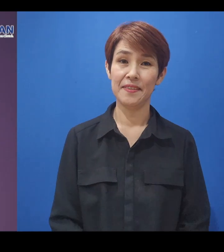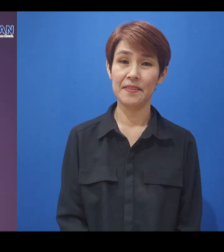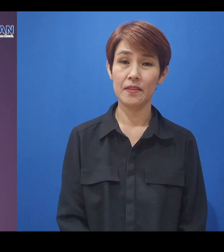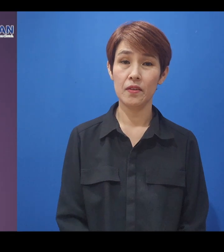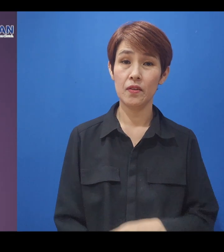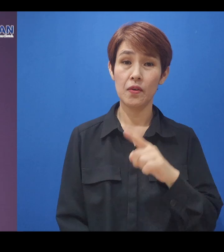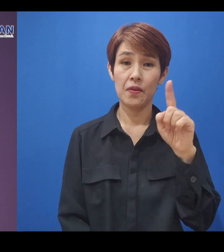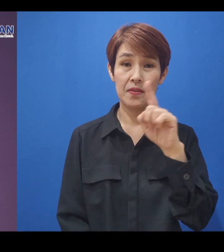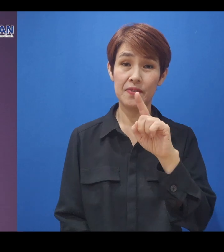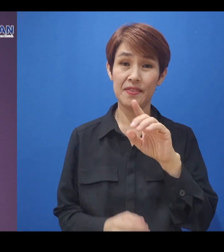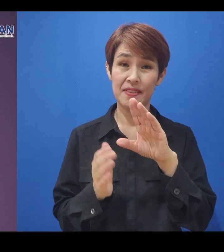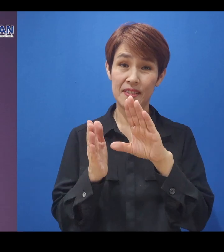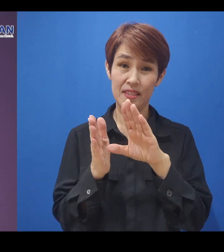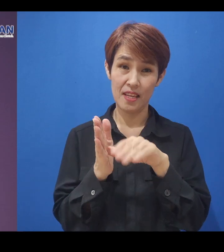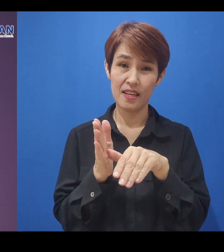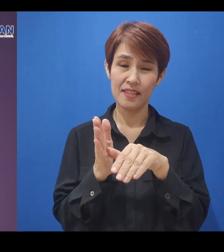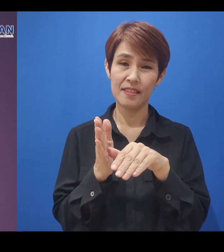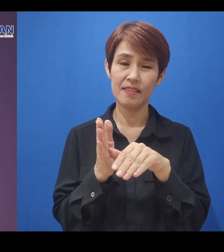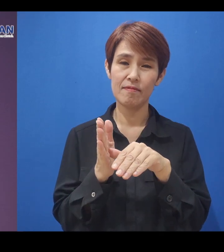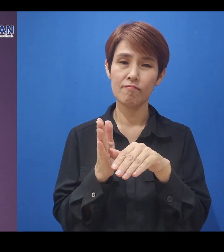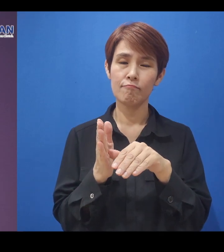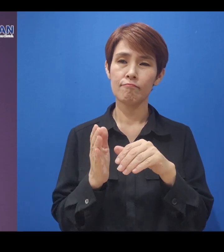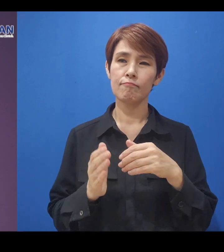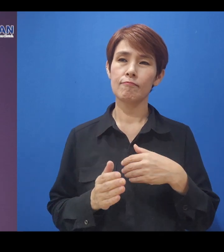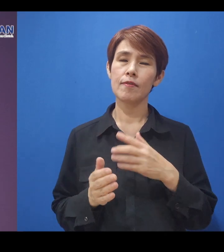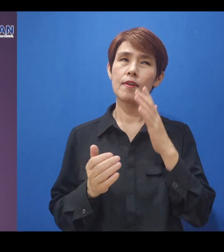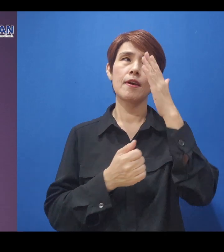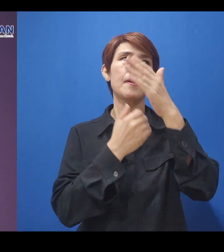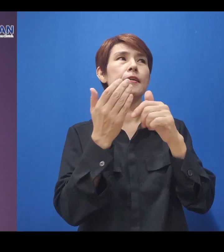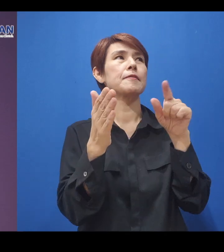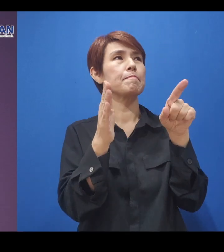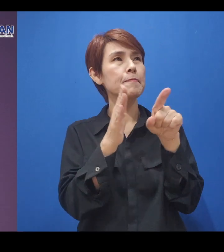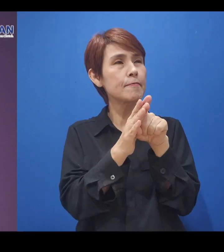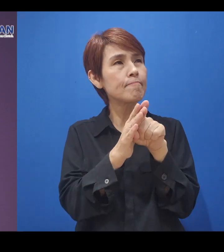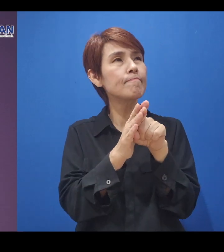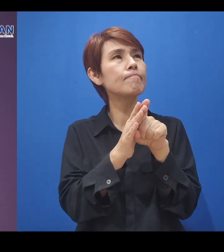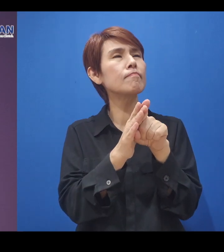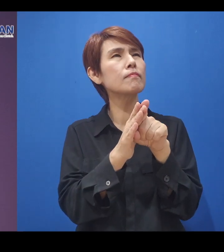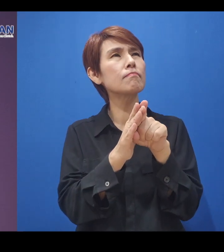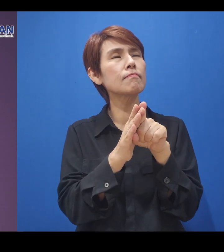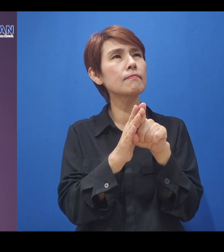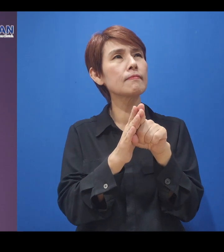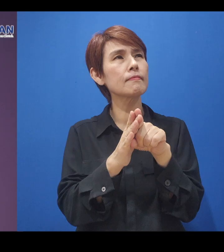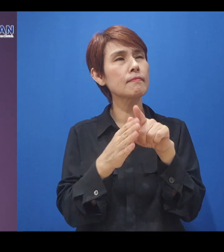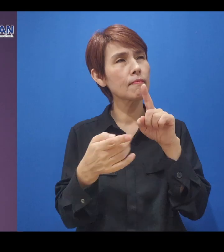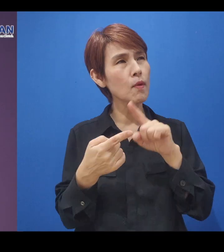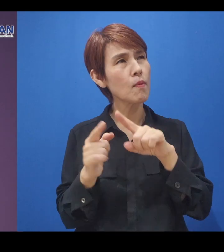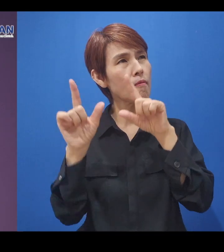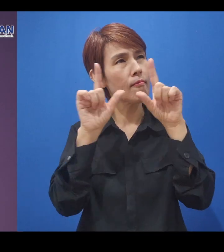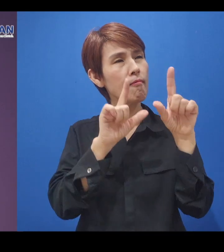때로는 우리의 길을 걸어가는 것이 두렵기도 합니다.